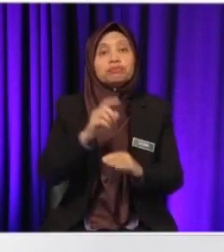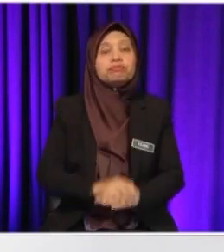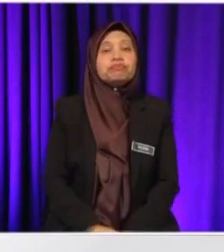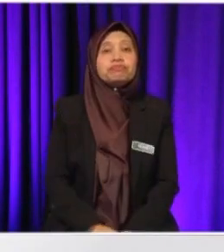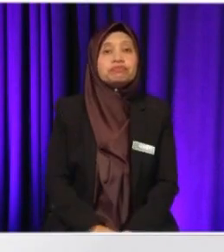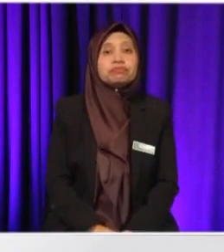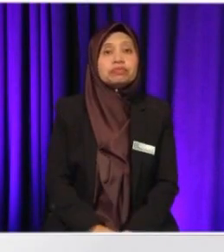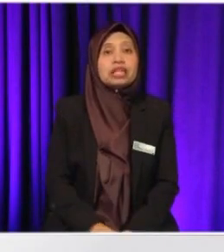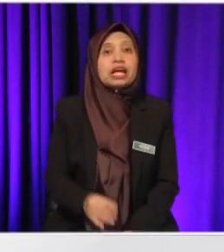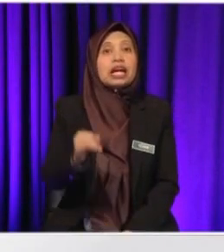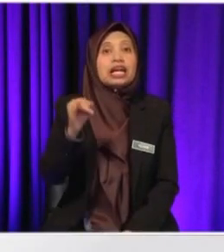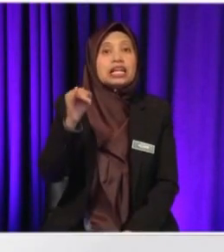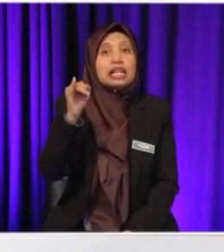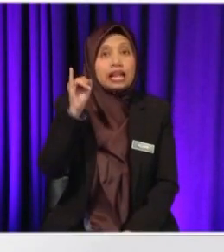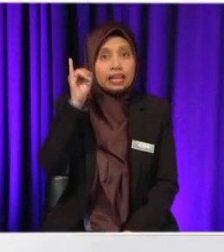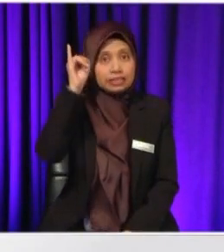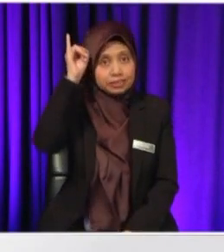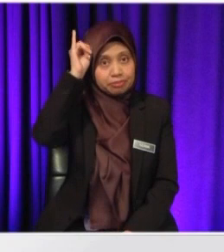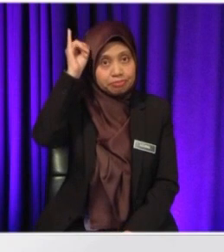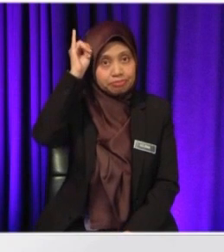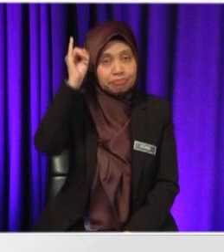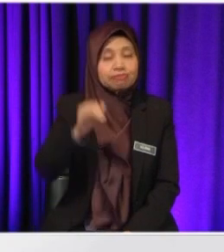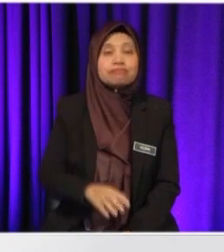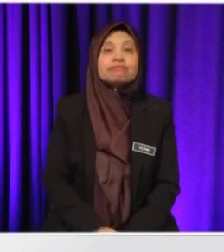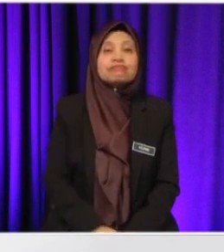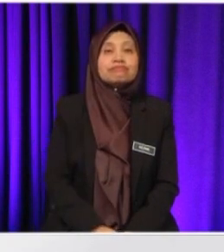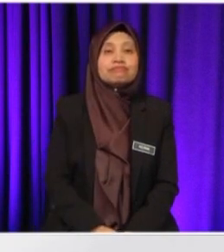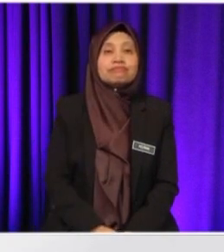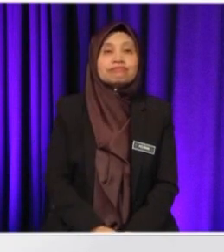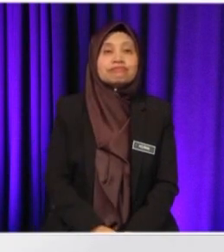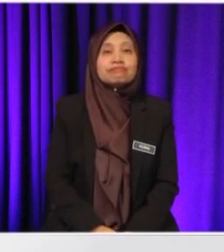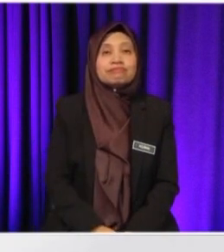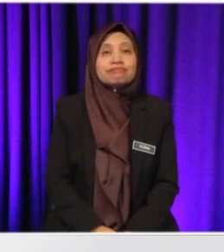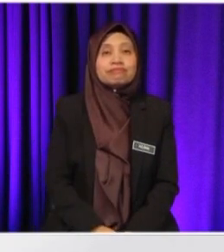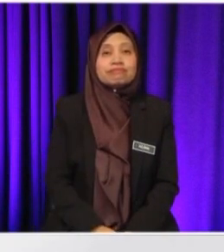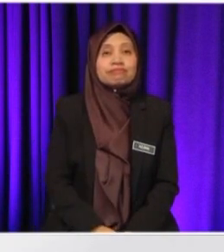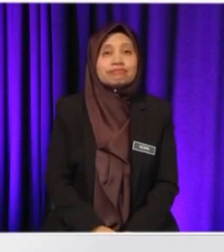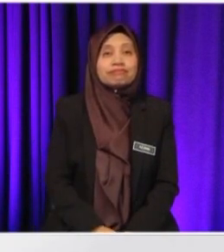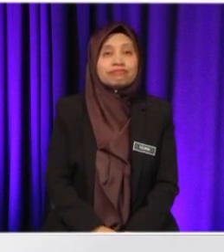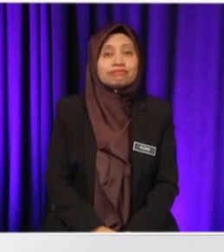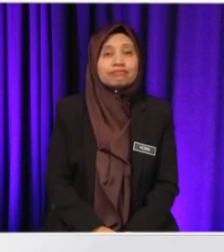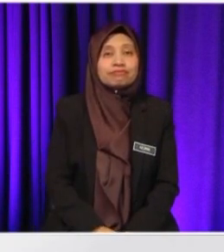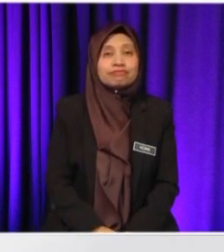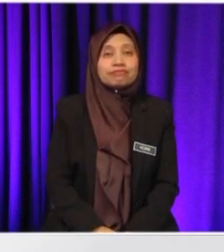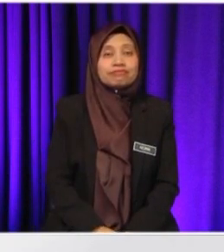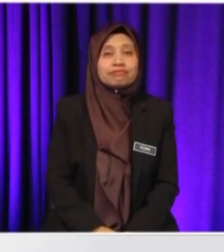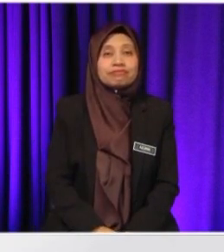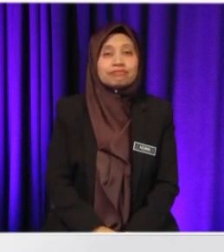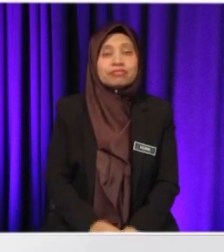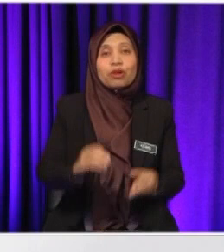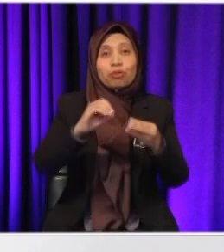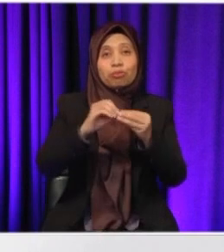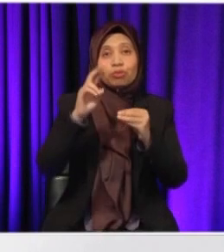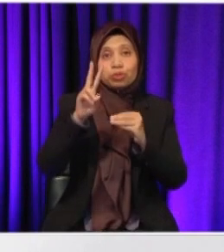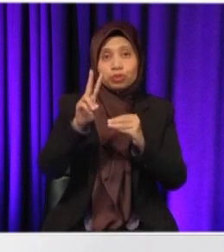saudara Ilyas Ilyasa. Okey. Hai Ilyas, apa khabar? Okey. Okey, yang kedua